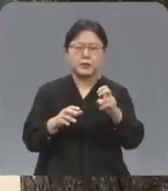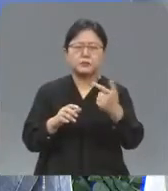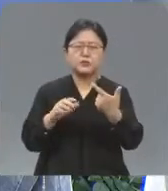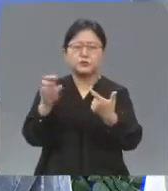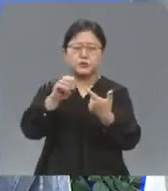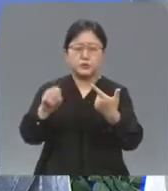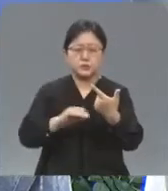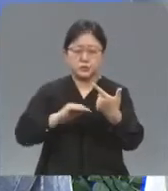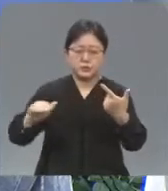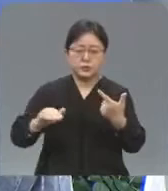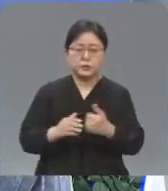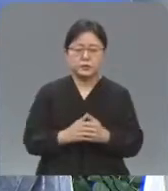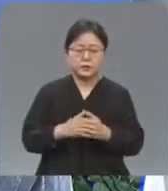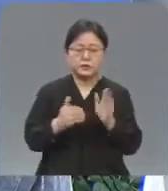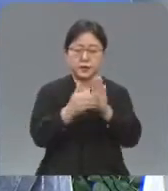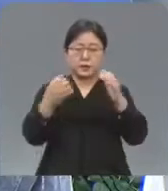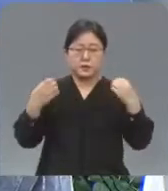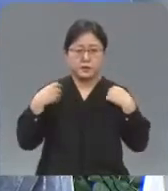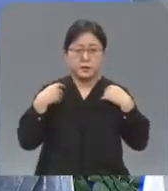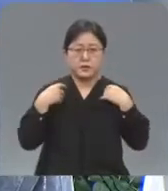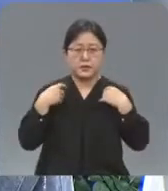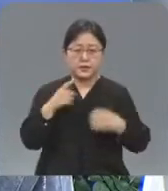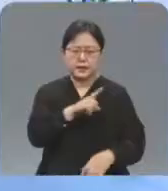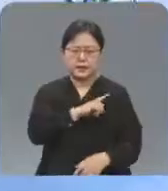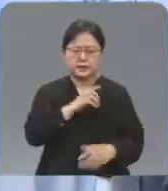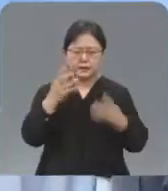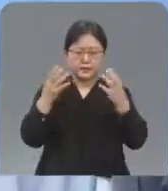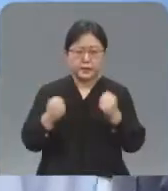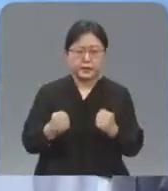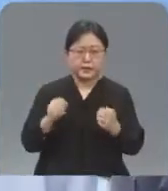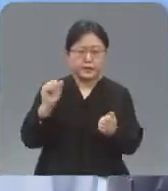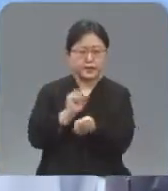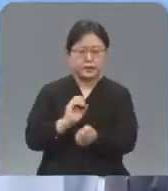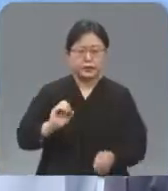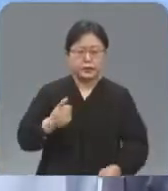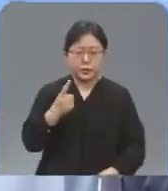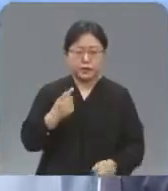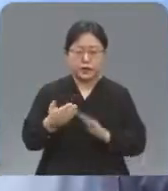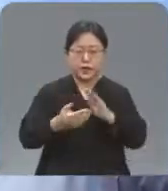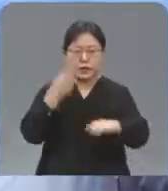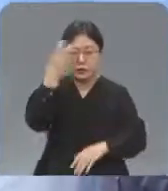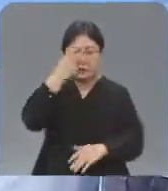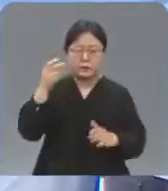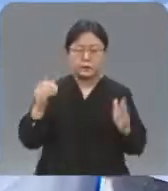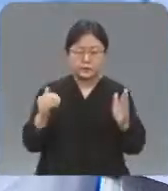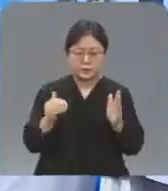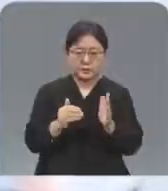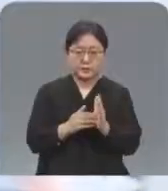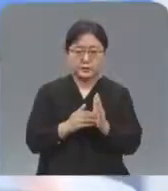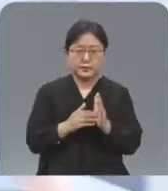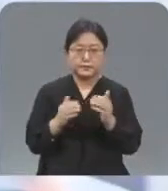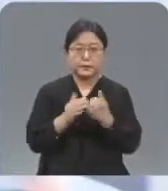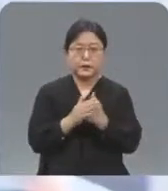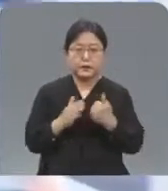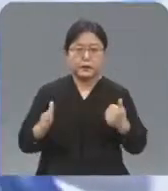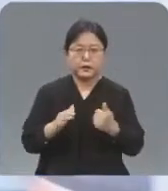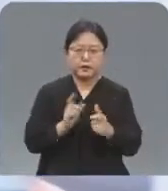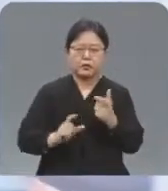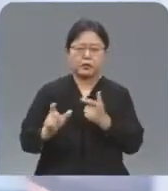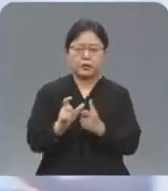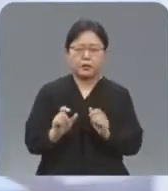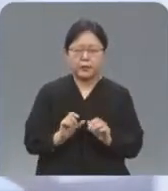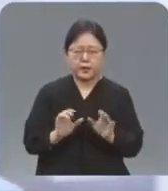차지합니다 확약 당국은 가장 비중이 컸던 가 병원에 대한 선제 검사가 일단락된 만큼 추가적인